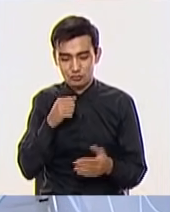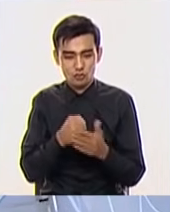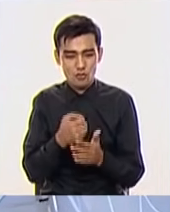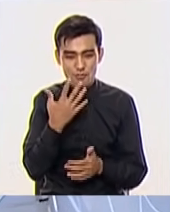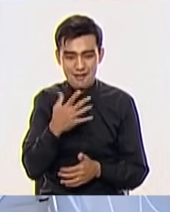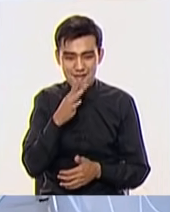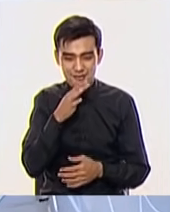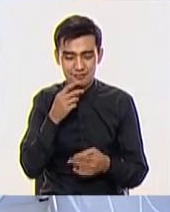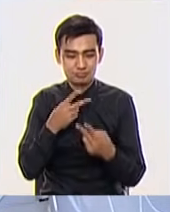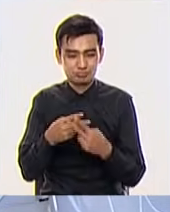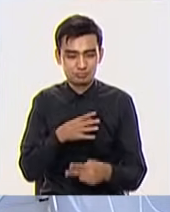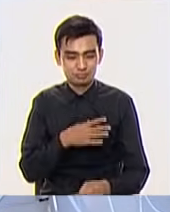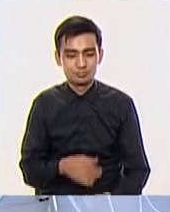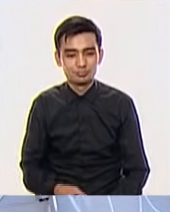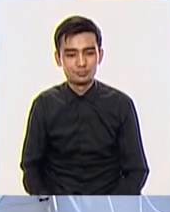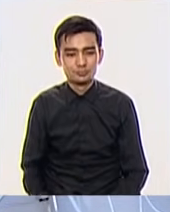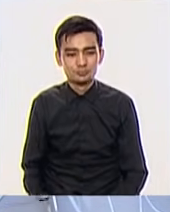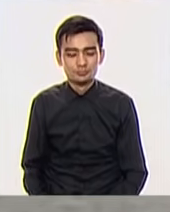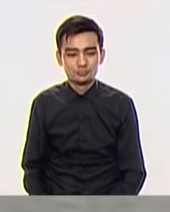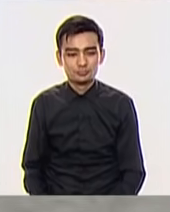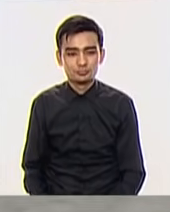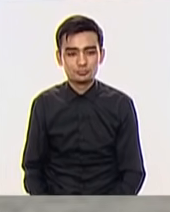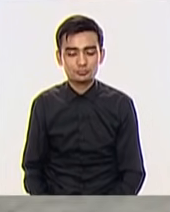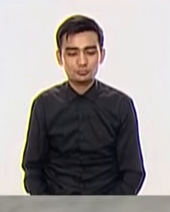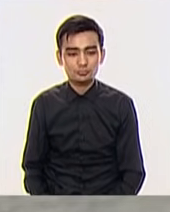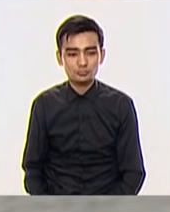дейін бас бостандығынан айырды.